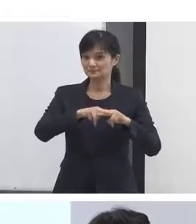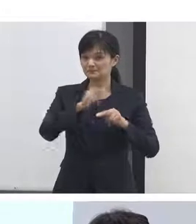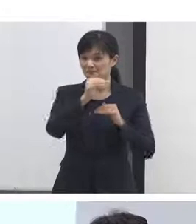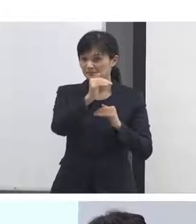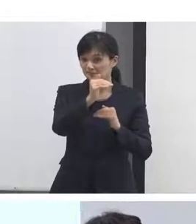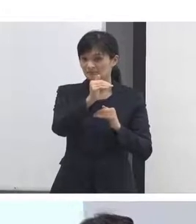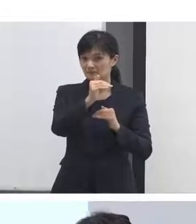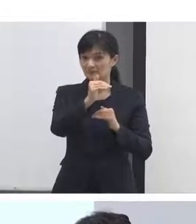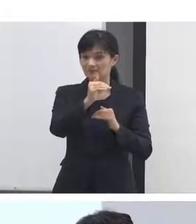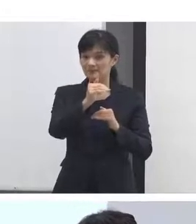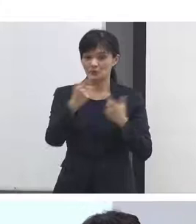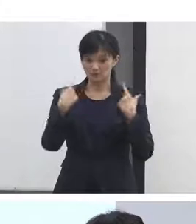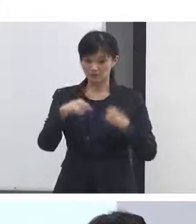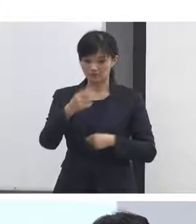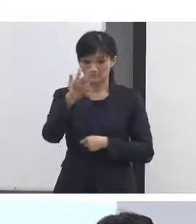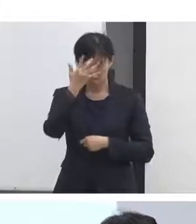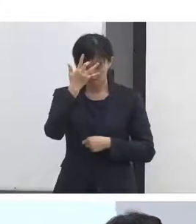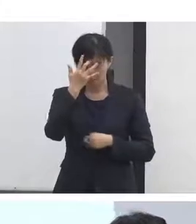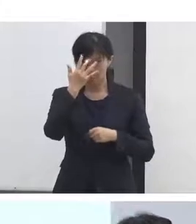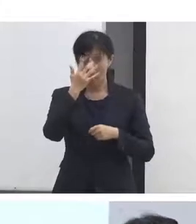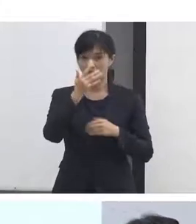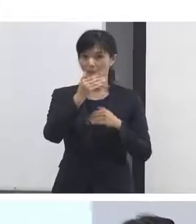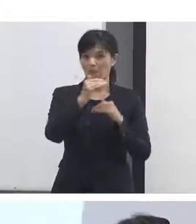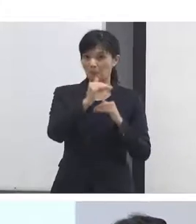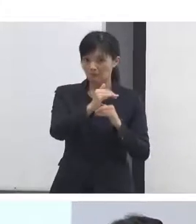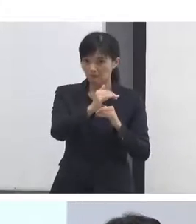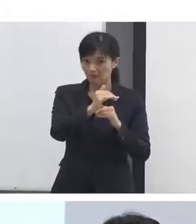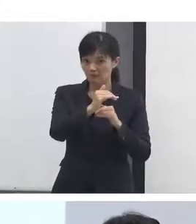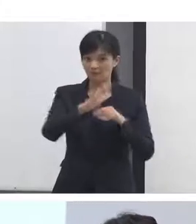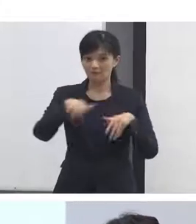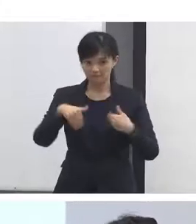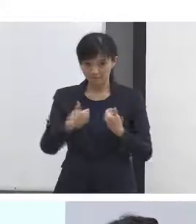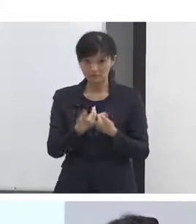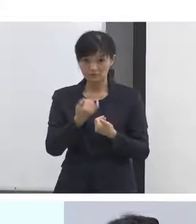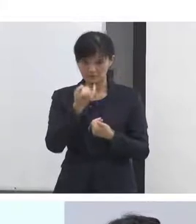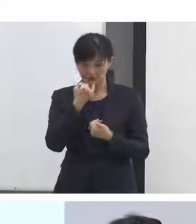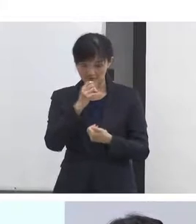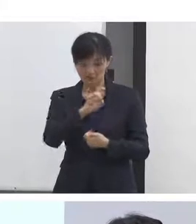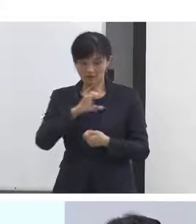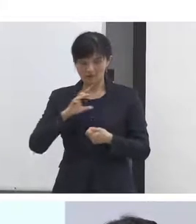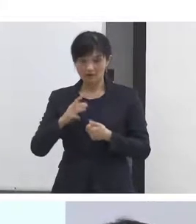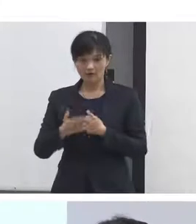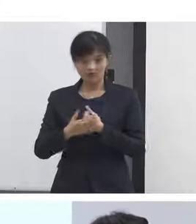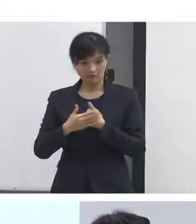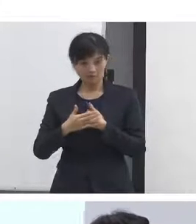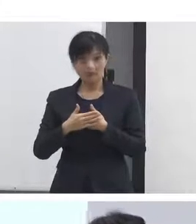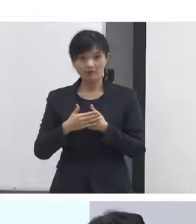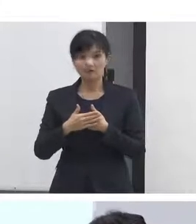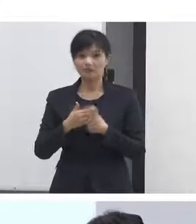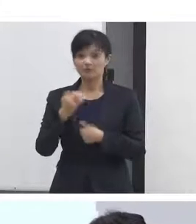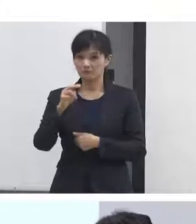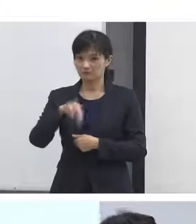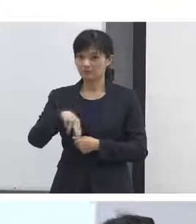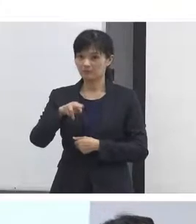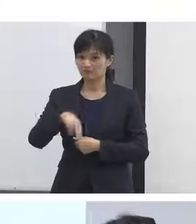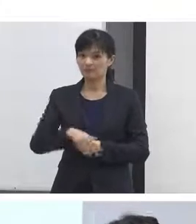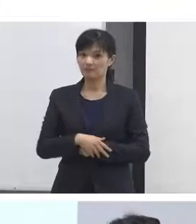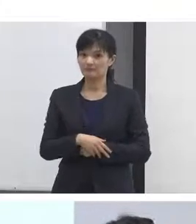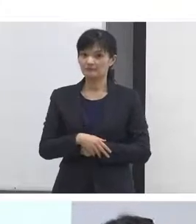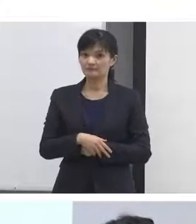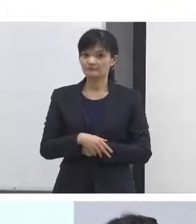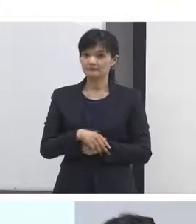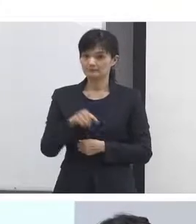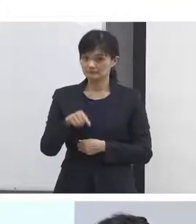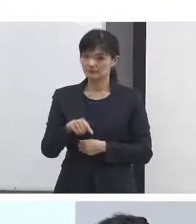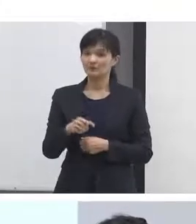来是我们障碍的工具，让他们反过来可以为我们所用，然后我们这个模式生产模式就会替代